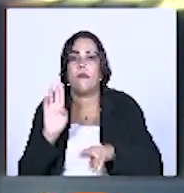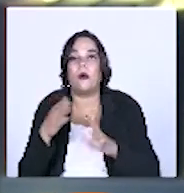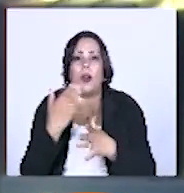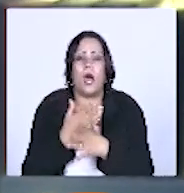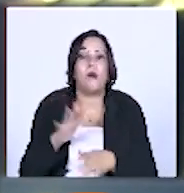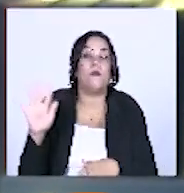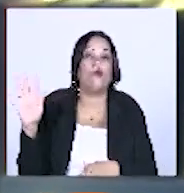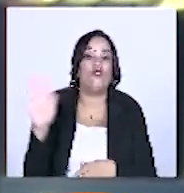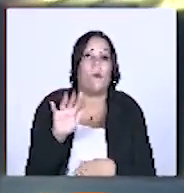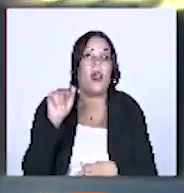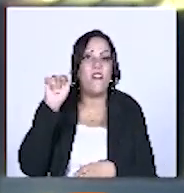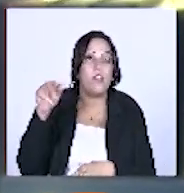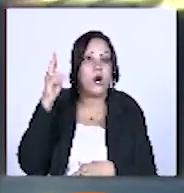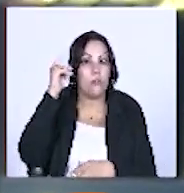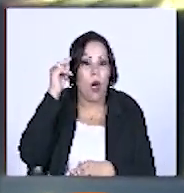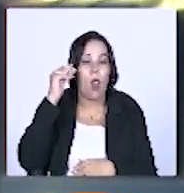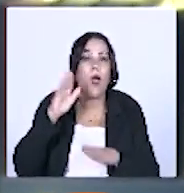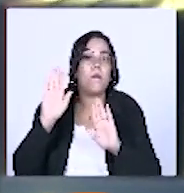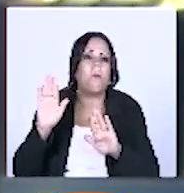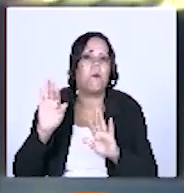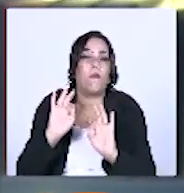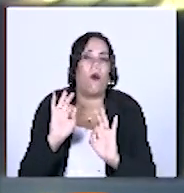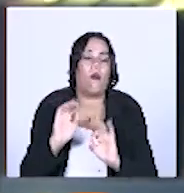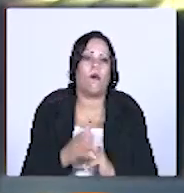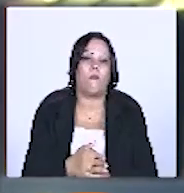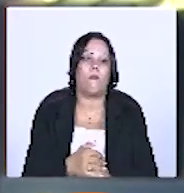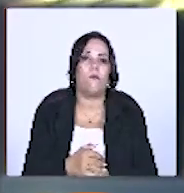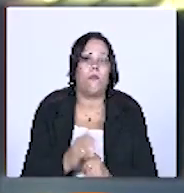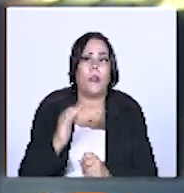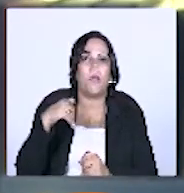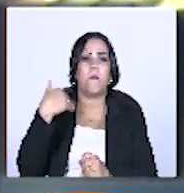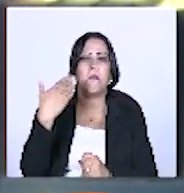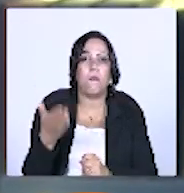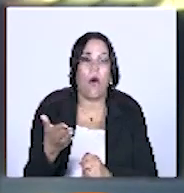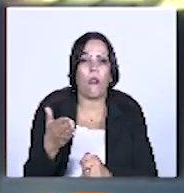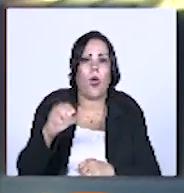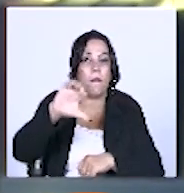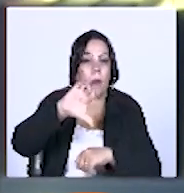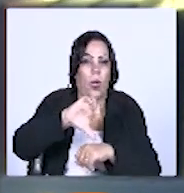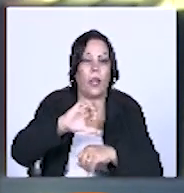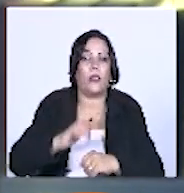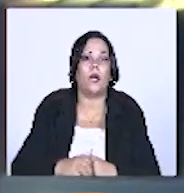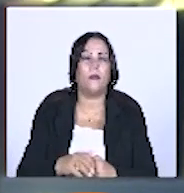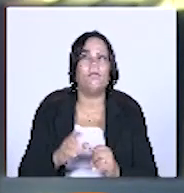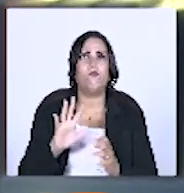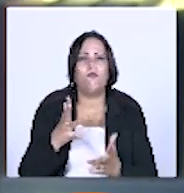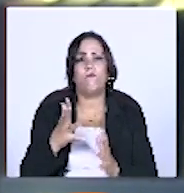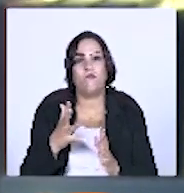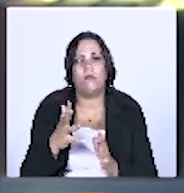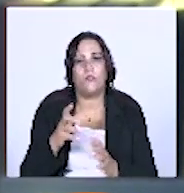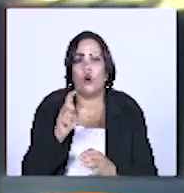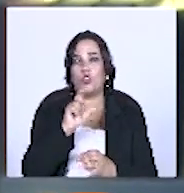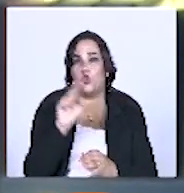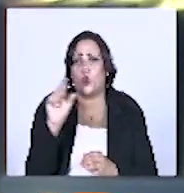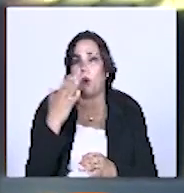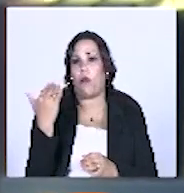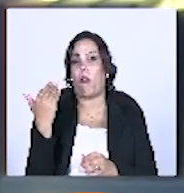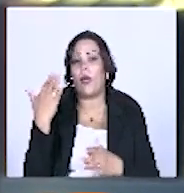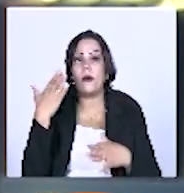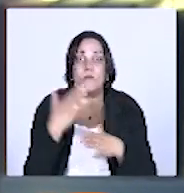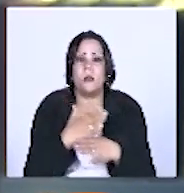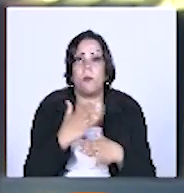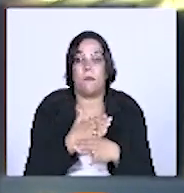في اسرائيل هم اصلا خارج المكان منذ شهور